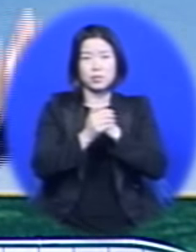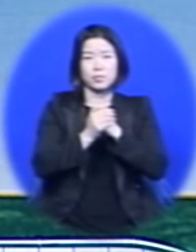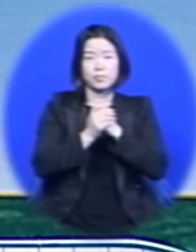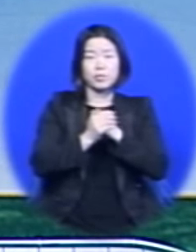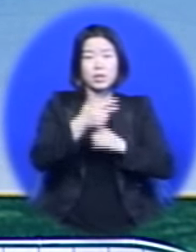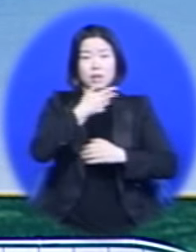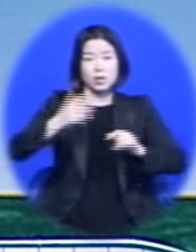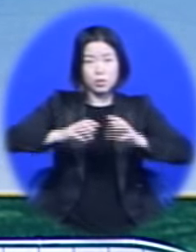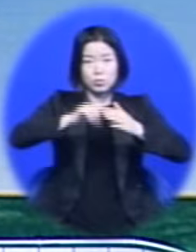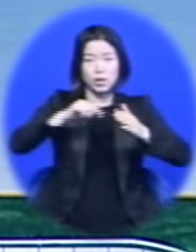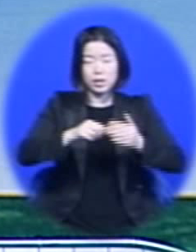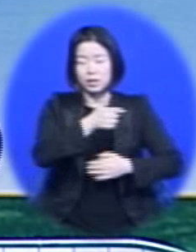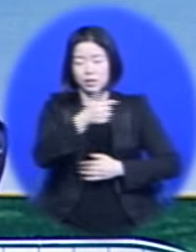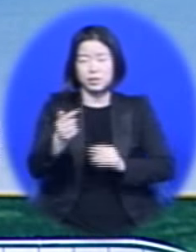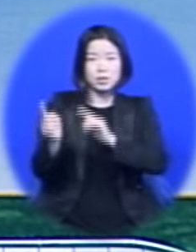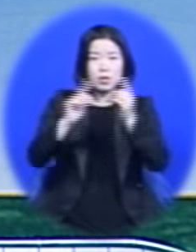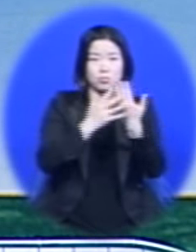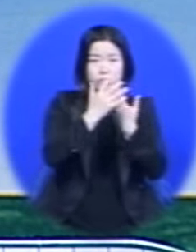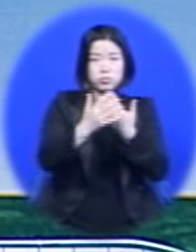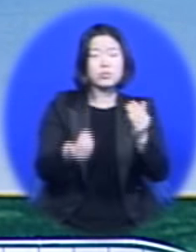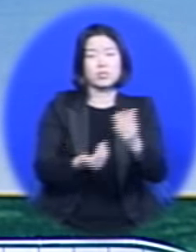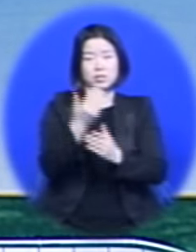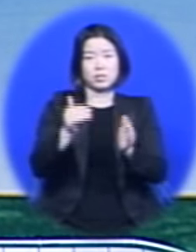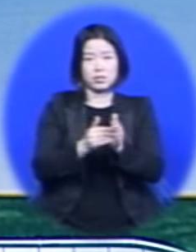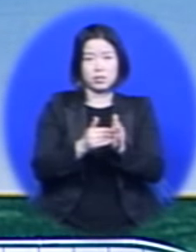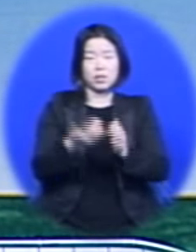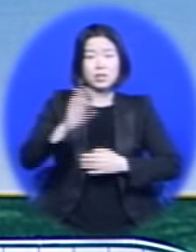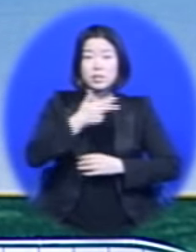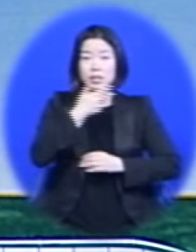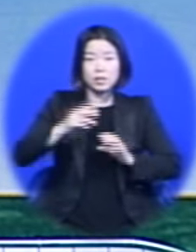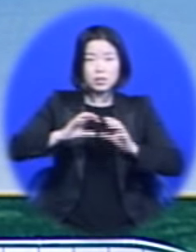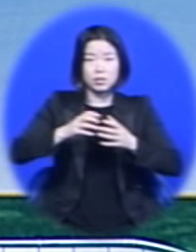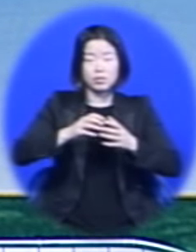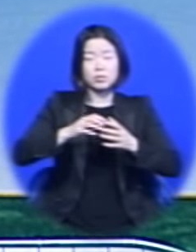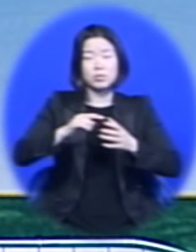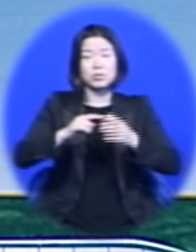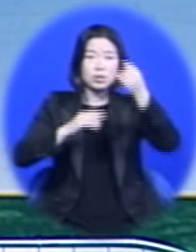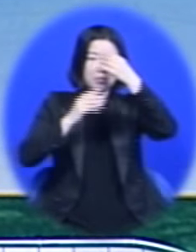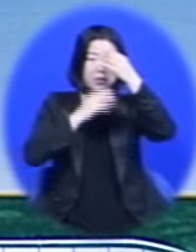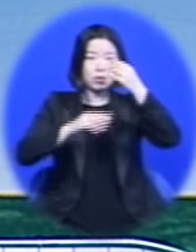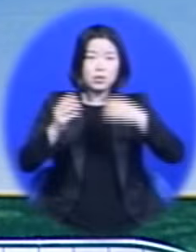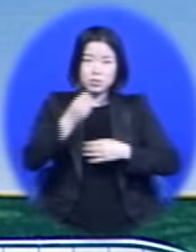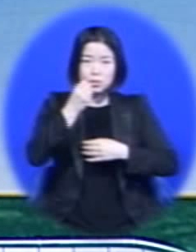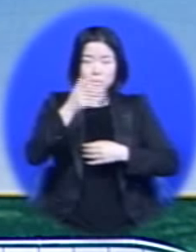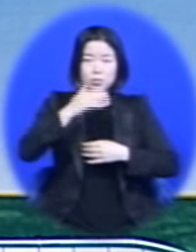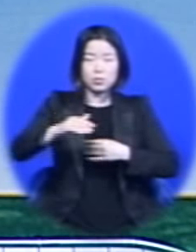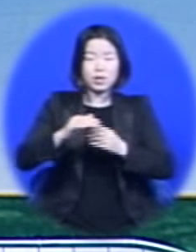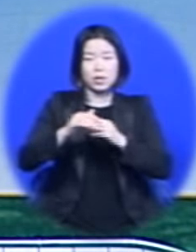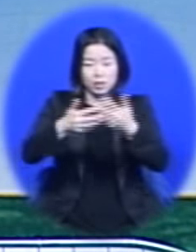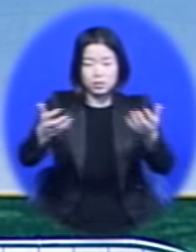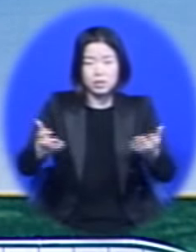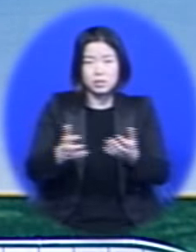큰 부흥이 일어났습니다. 그런데 영국 성공회에서는 존 웨슬레 목사님과 그 따르는